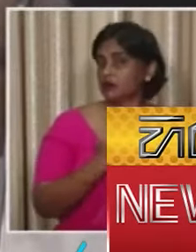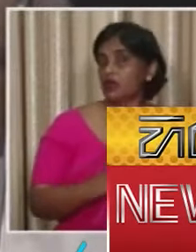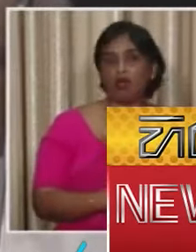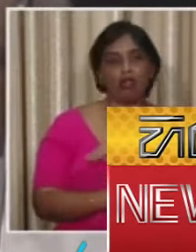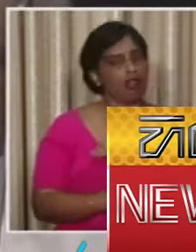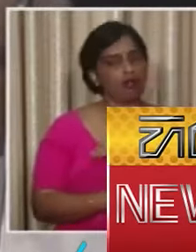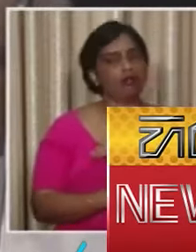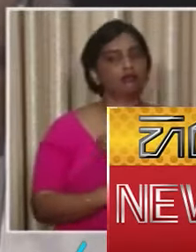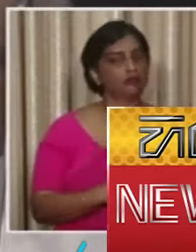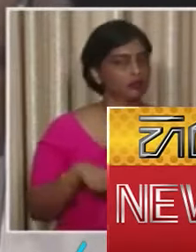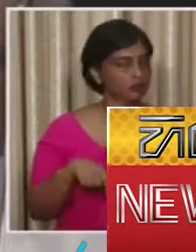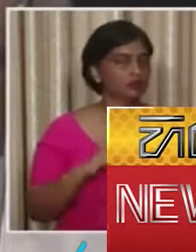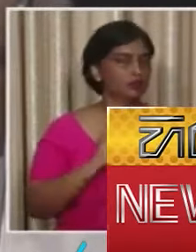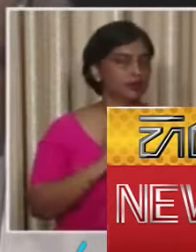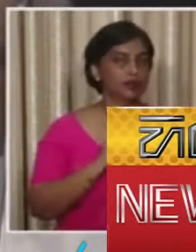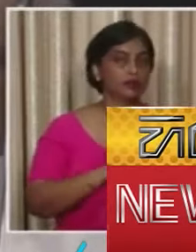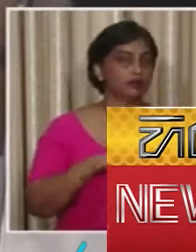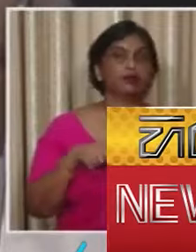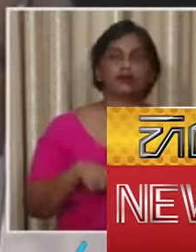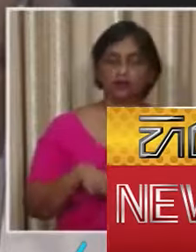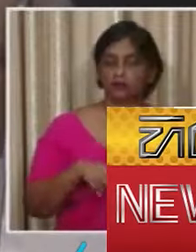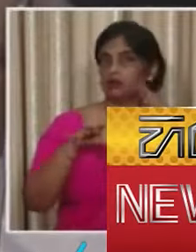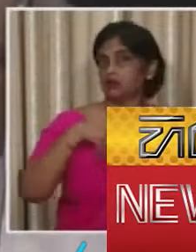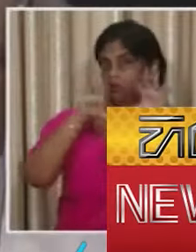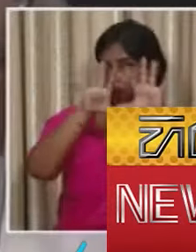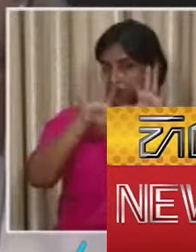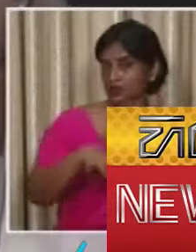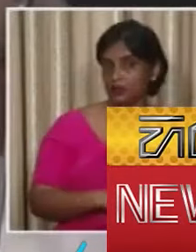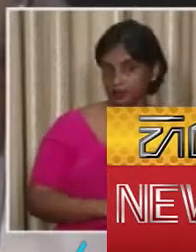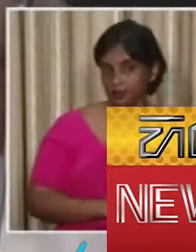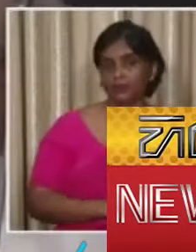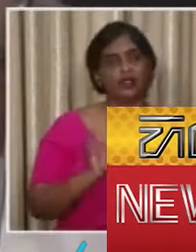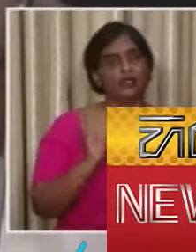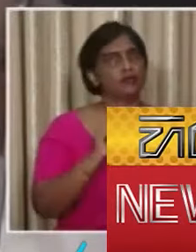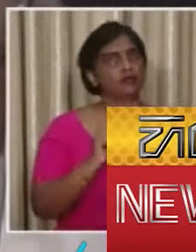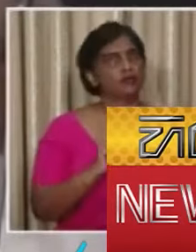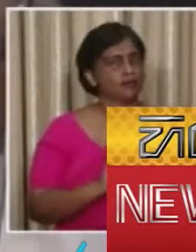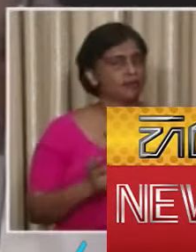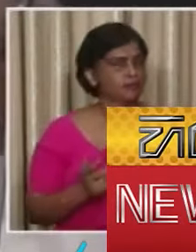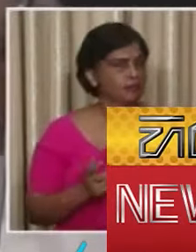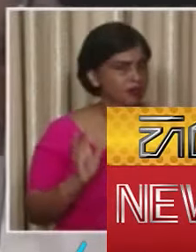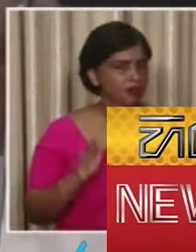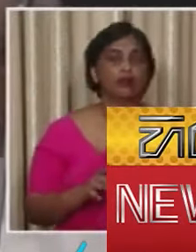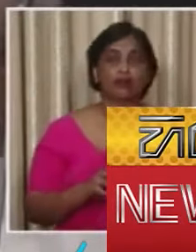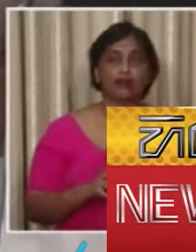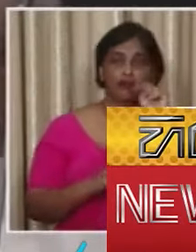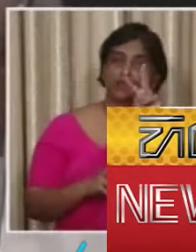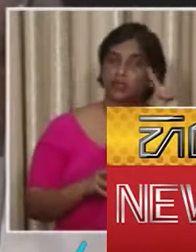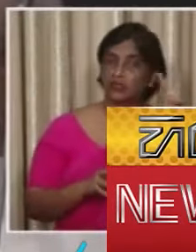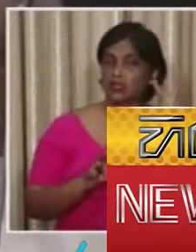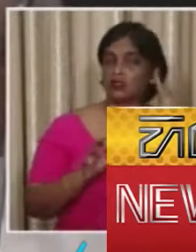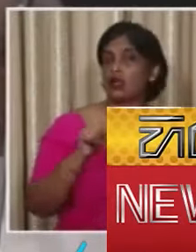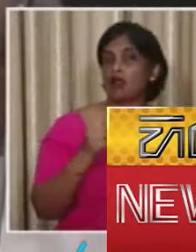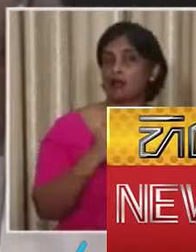ප්‍රතිලාභ ගැන මම මේ ගරු සභාවේ ඉදිරියෙන් කරුණු දක්වන්නට කැමතියි. ණය ගෙවන්නට හැකියාව නැති බව 2022